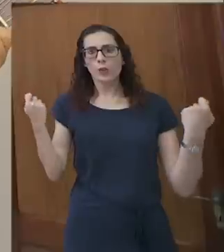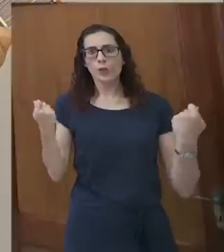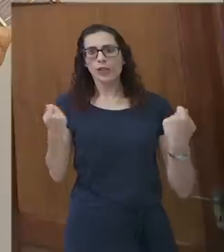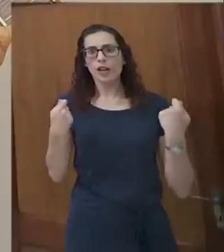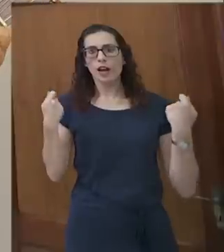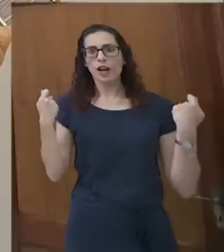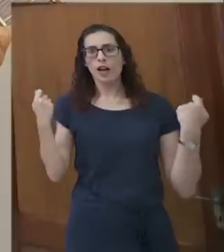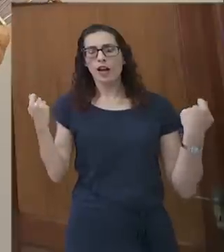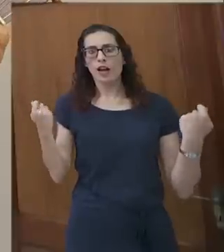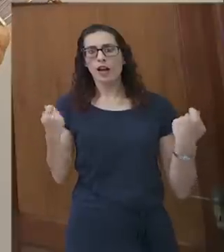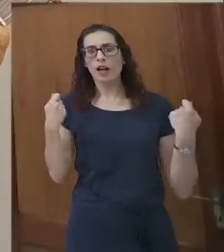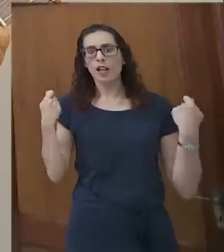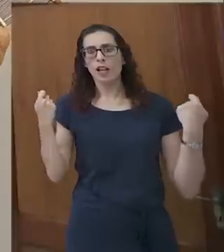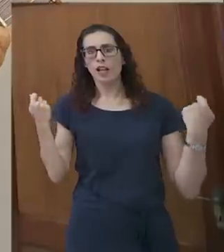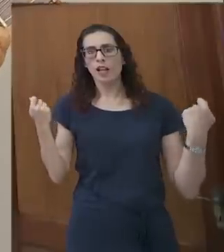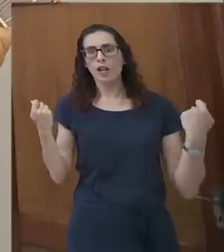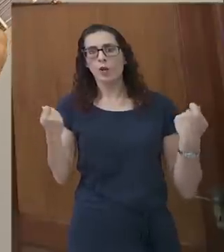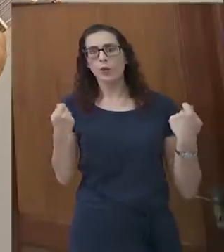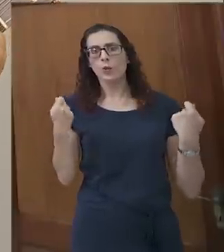alleluia,